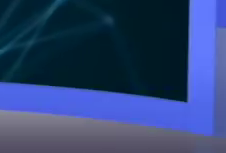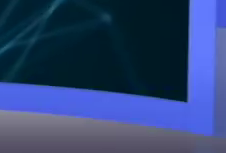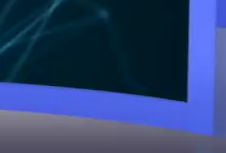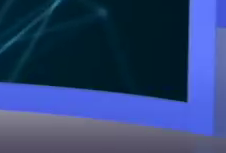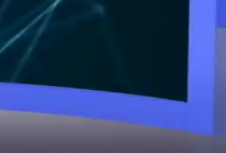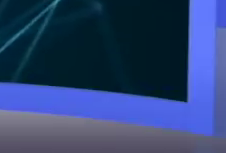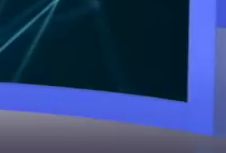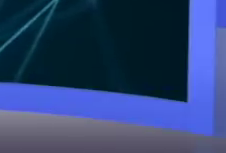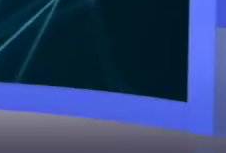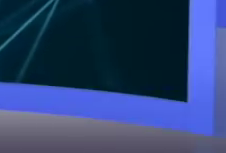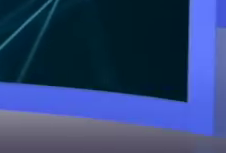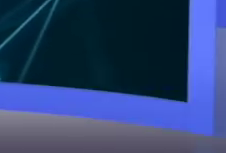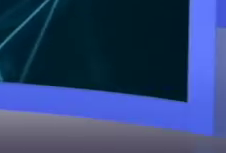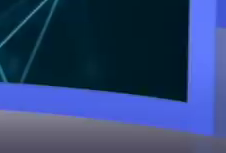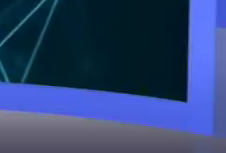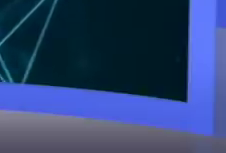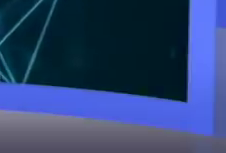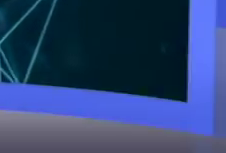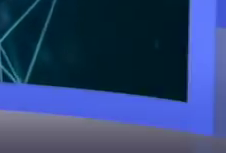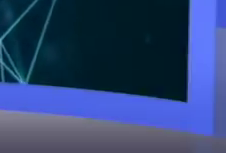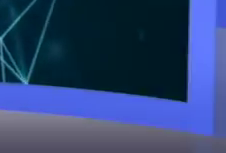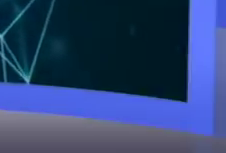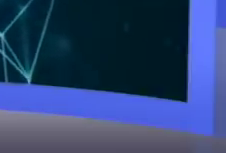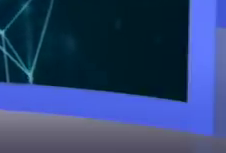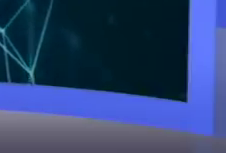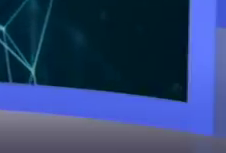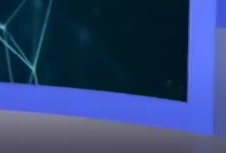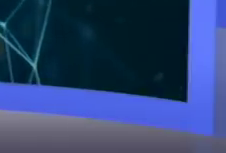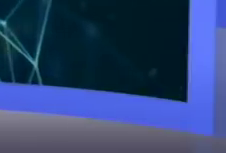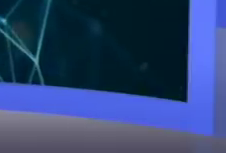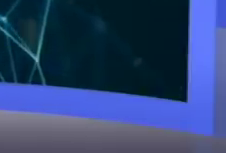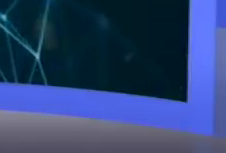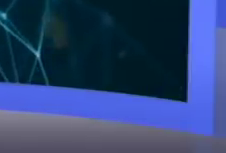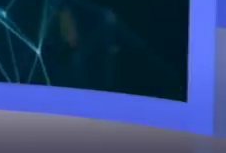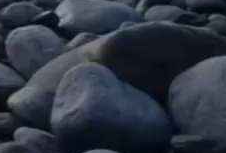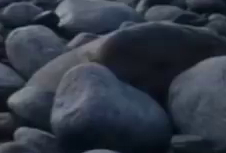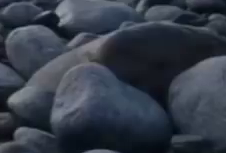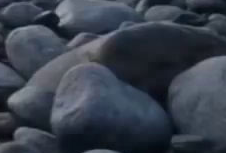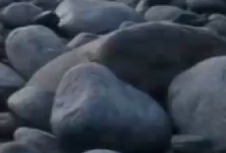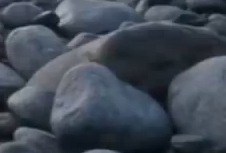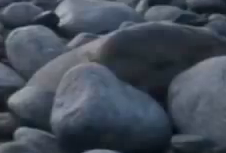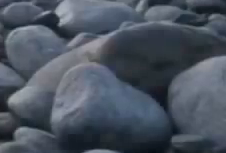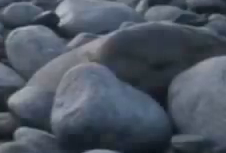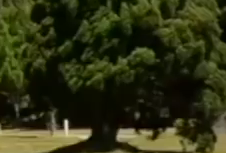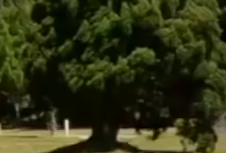salam sejahtera Anda bersama saya sampai 1000 untuk berita bonutri TV malam ini